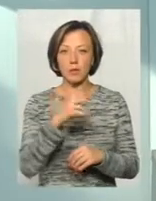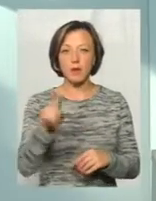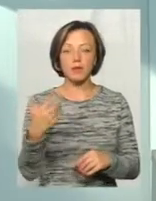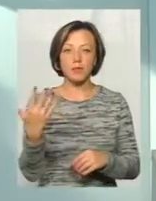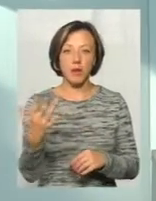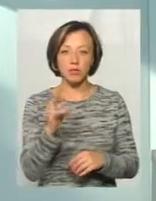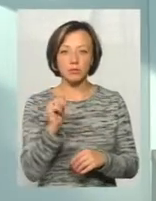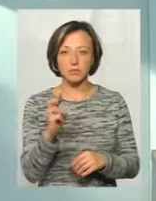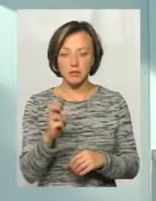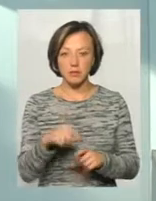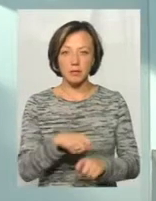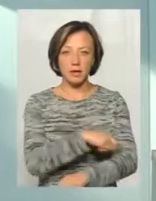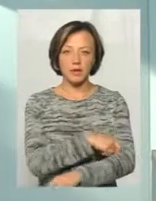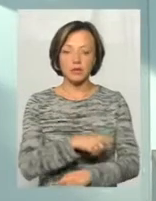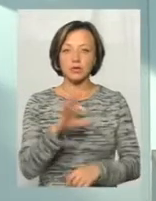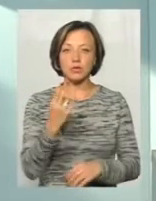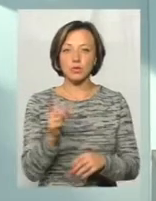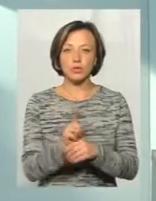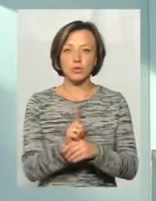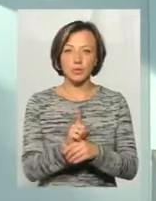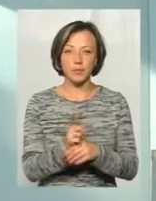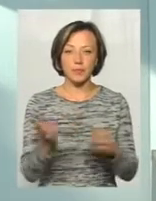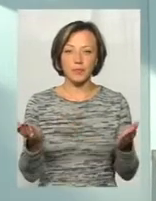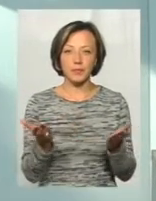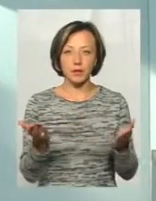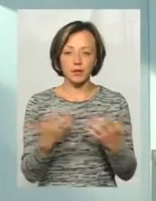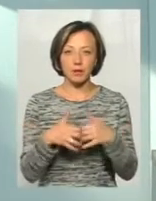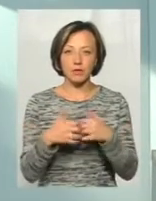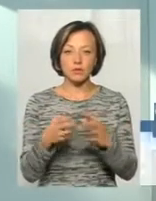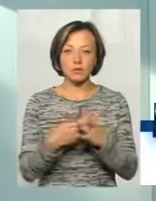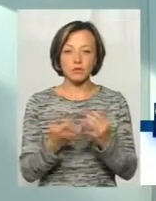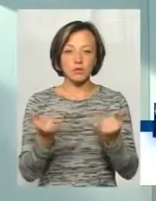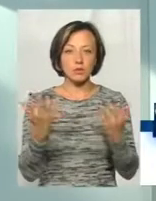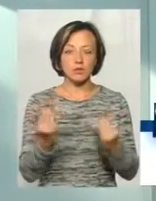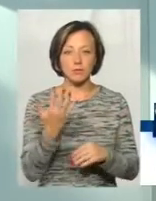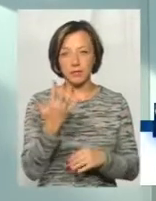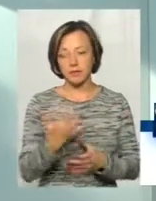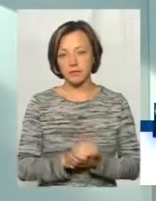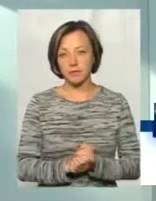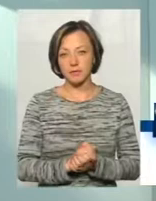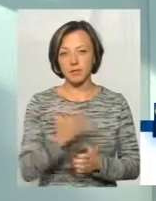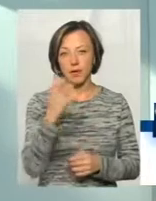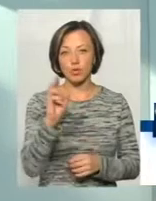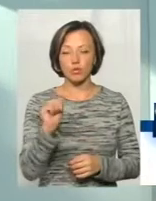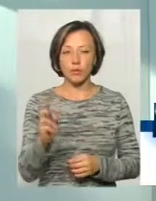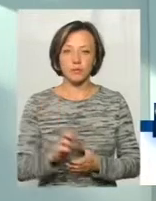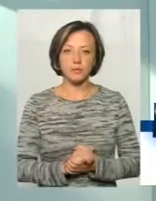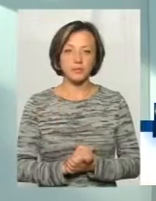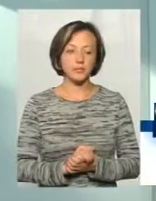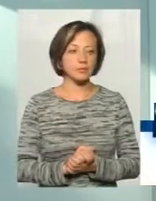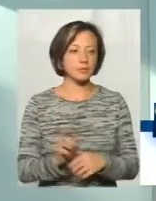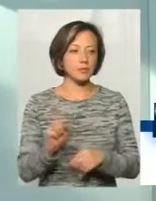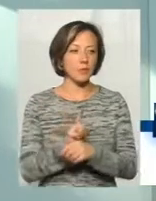5,5 кубічних метрів, соціальний норматив, на який ми нараховували субсидії, то на сьогоднішній день воно становить 5 кубічних метрів. Тобто норма